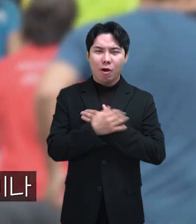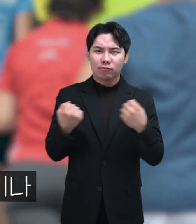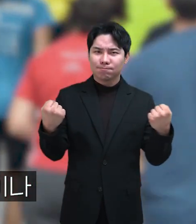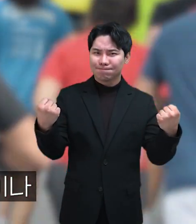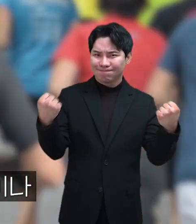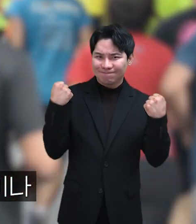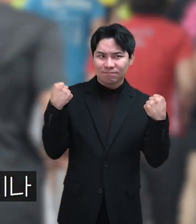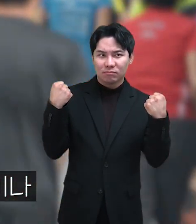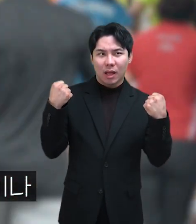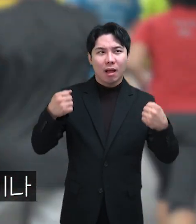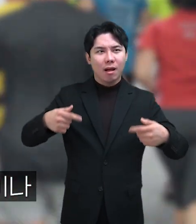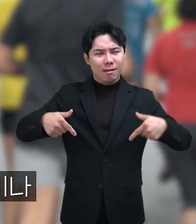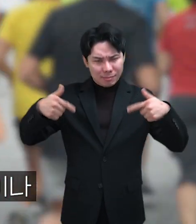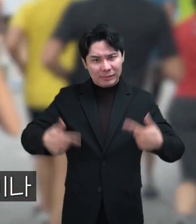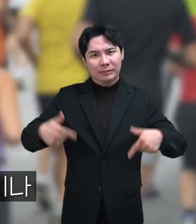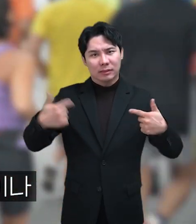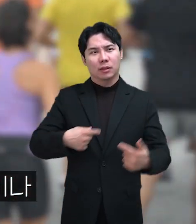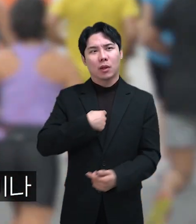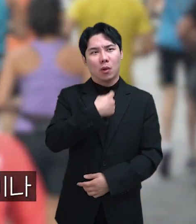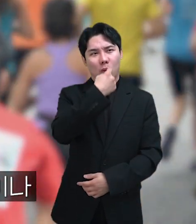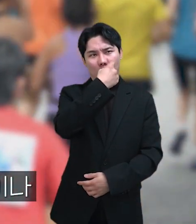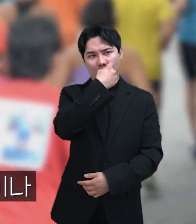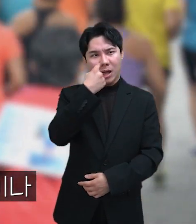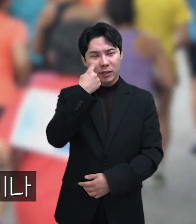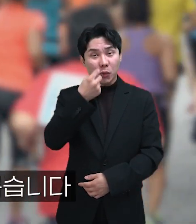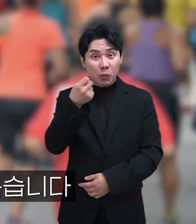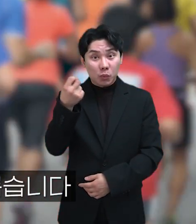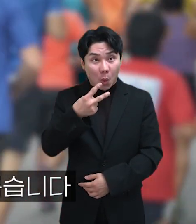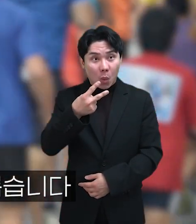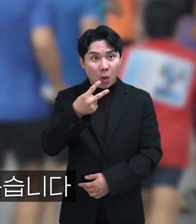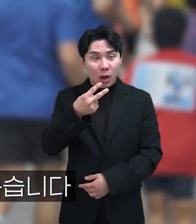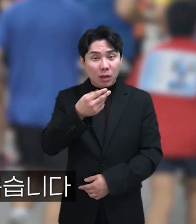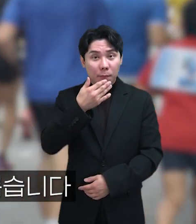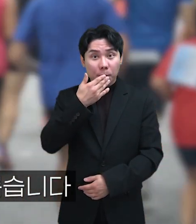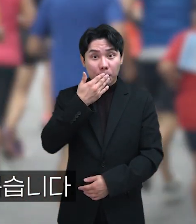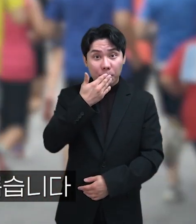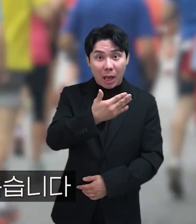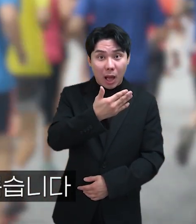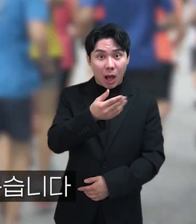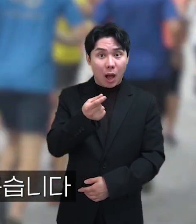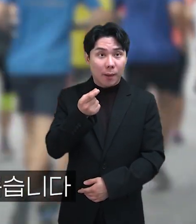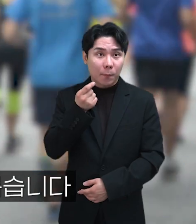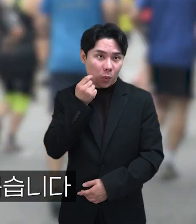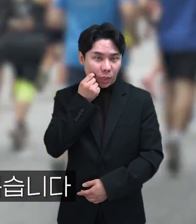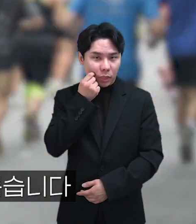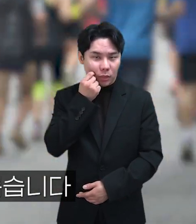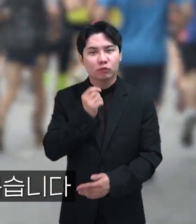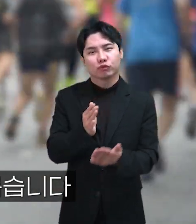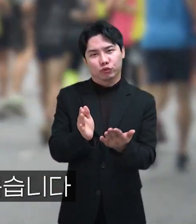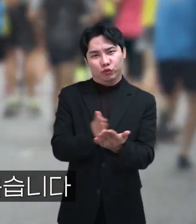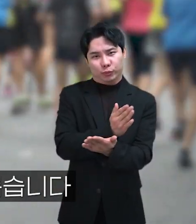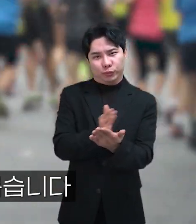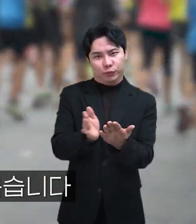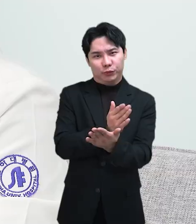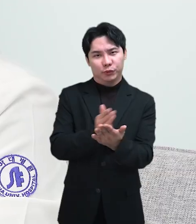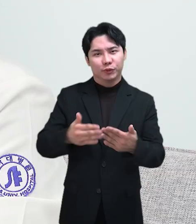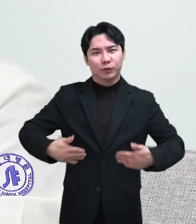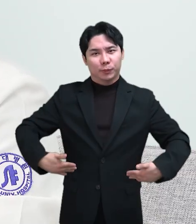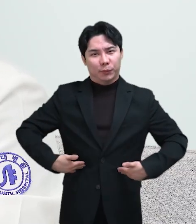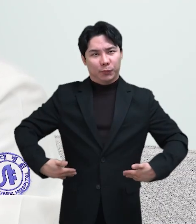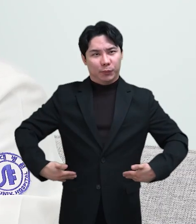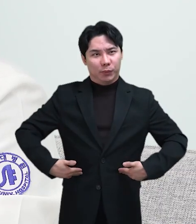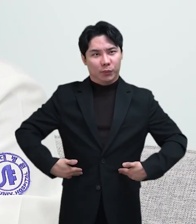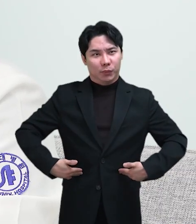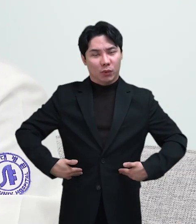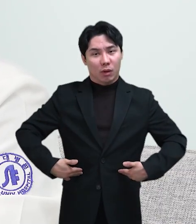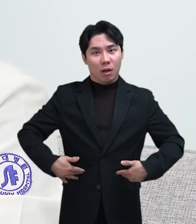합니다. 예를 들어서 마라톤이나 장기간의 등산이나 철인 3종 경기 같은 그런 강력한 운동은 몸에 해롭습니다. 먼저